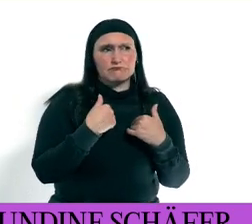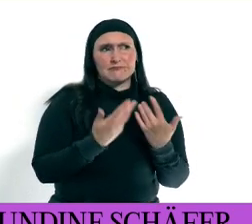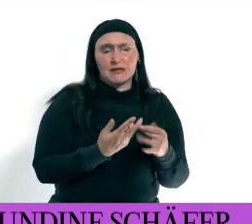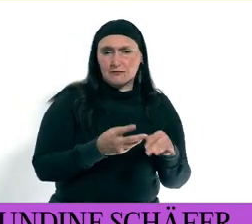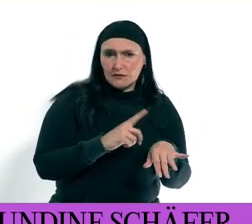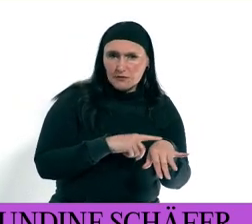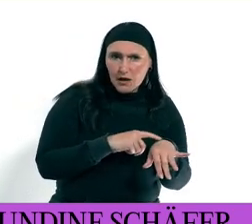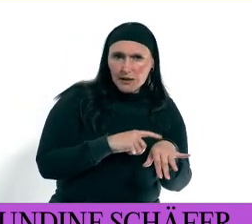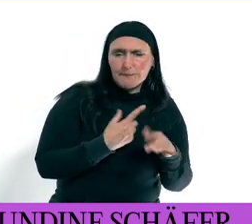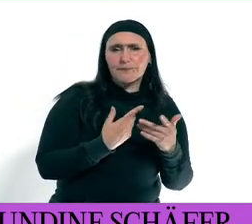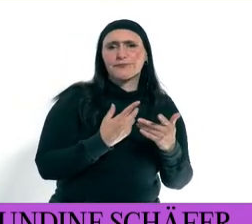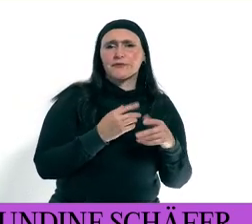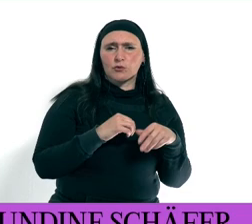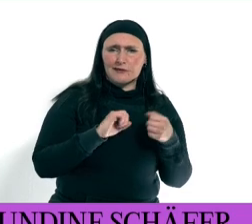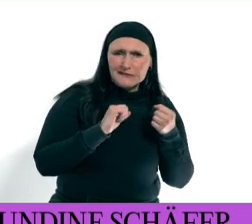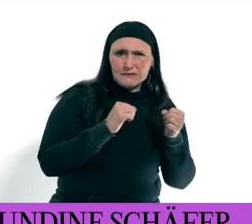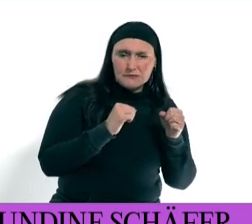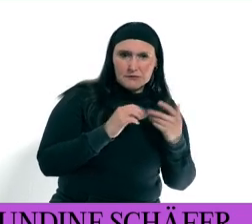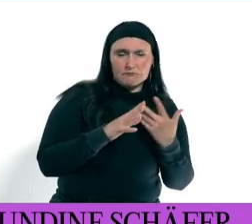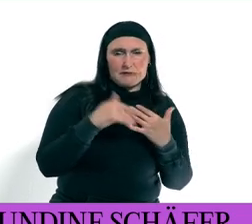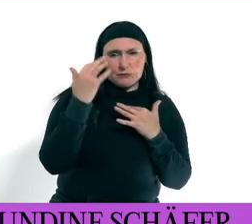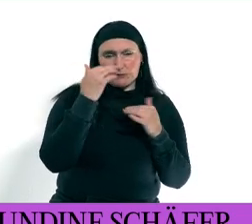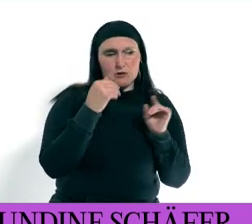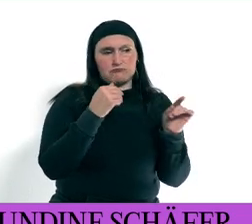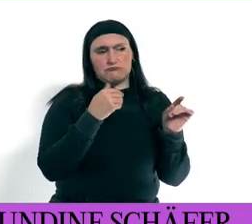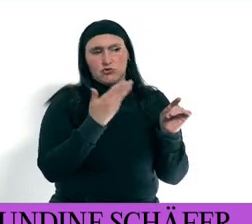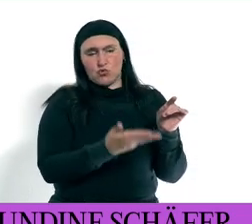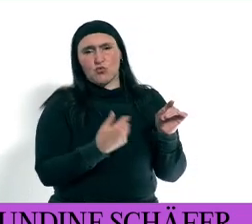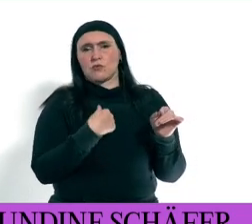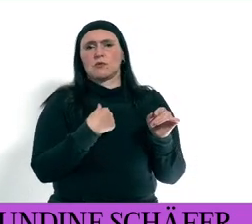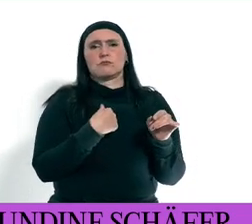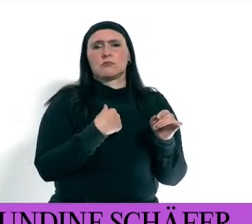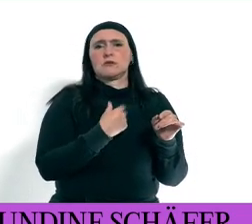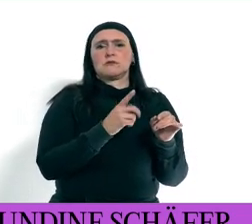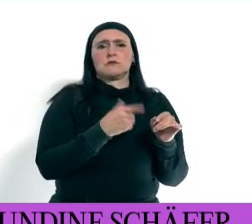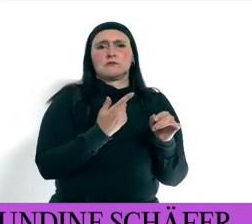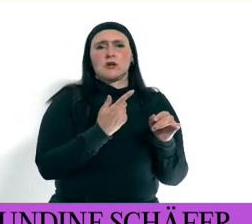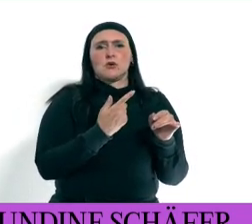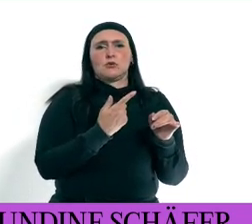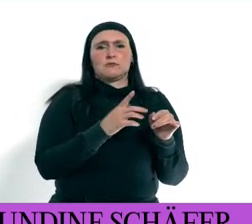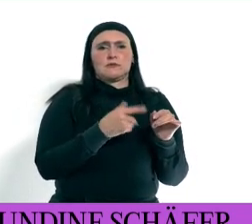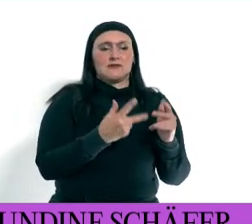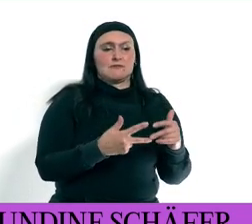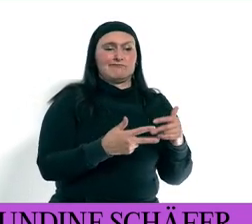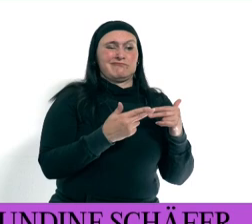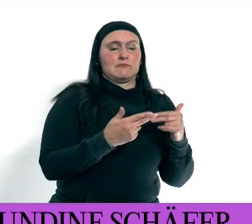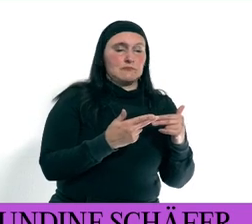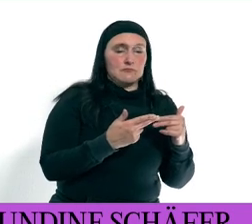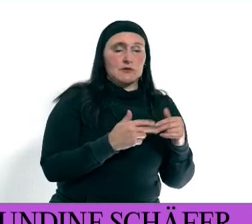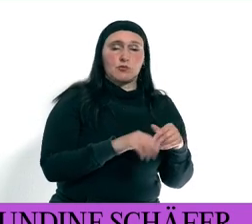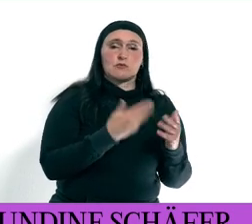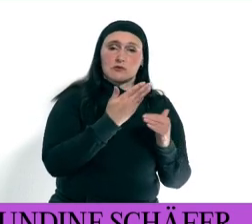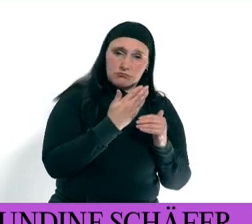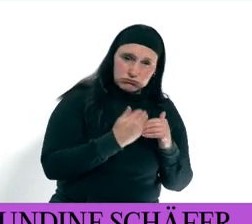hard work into it, and we don't. We want to sustain. We don't want to give up. Wir wollten so what we,